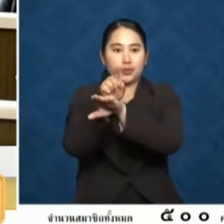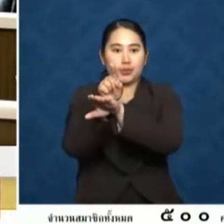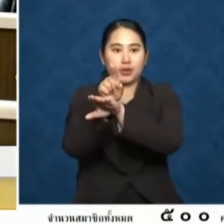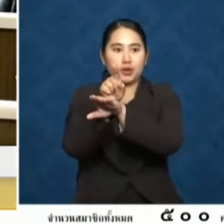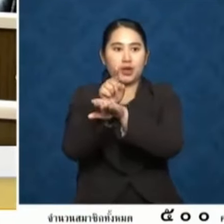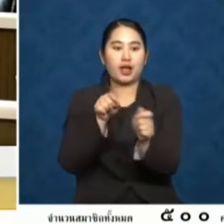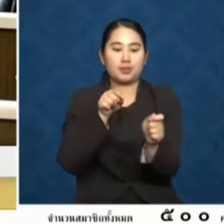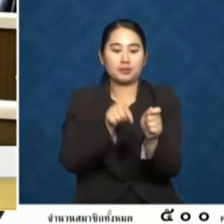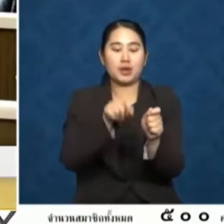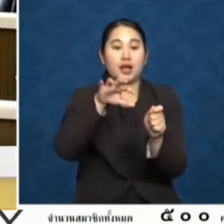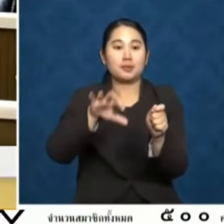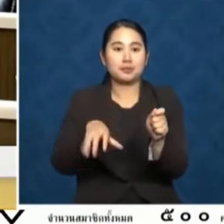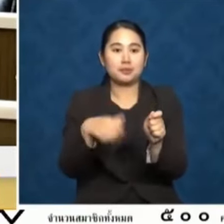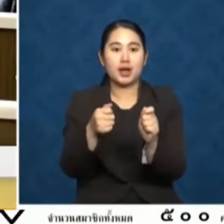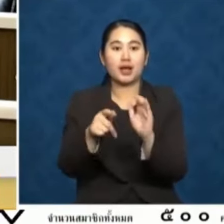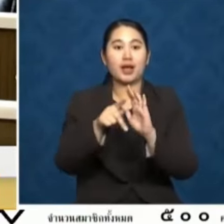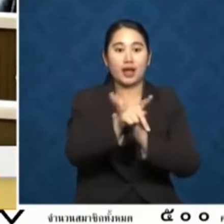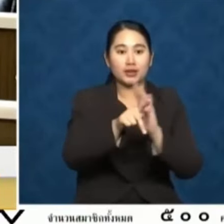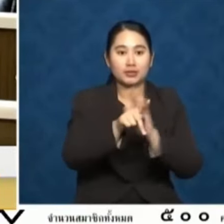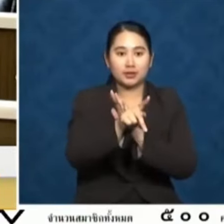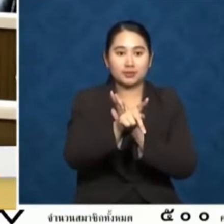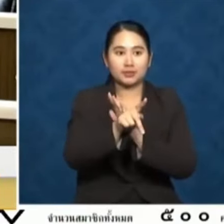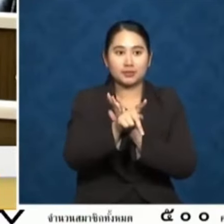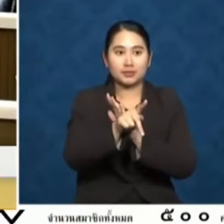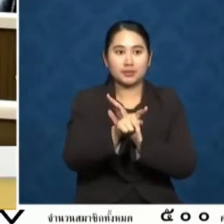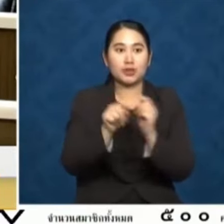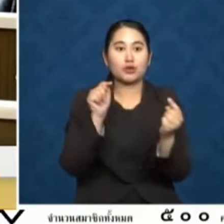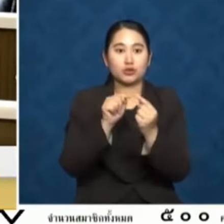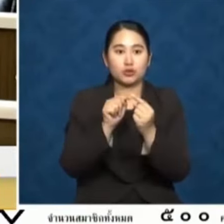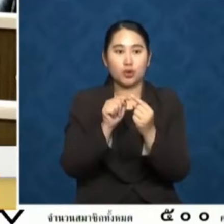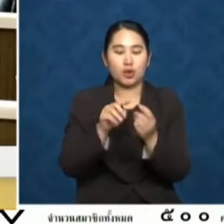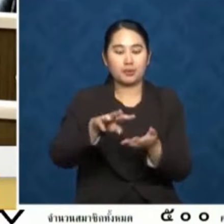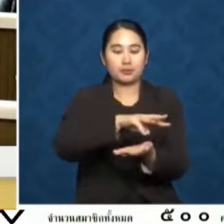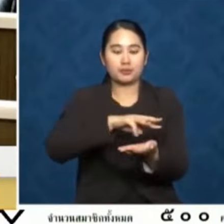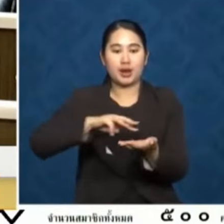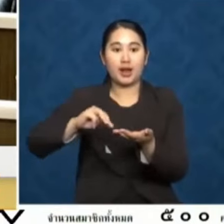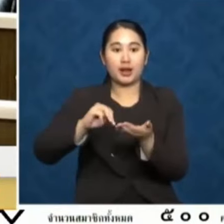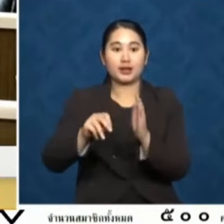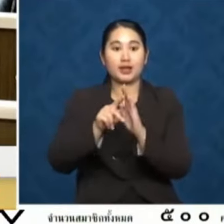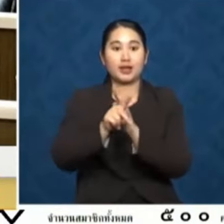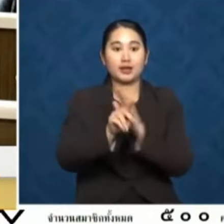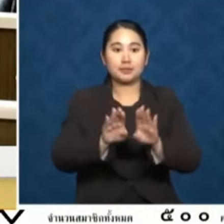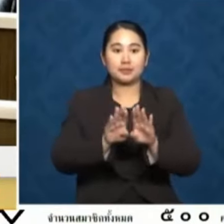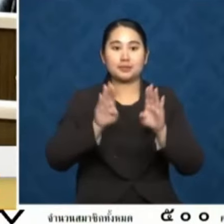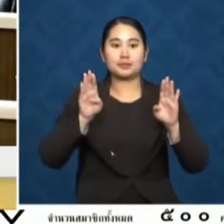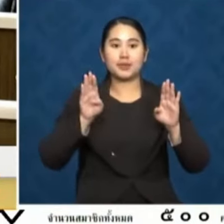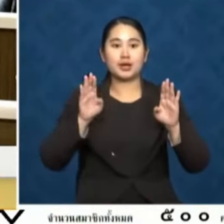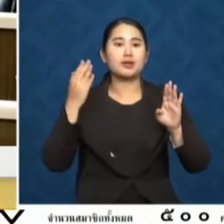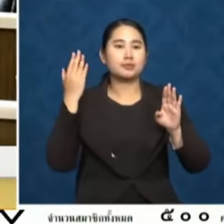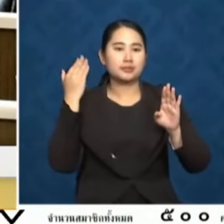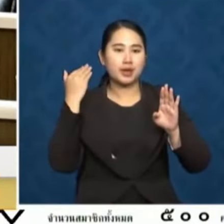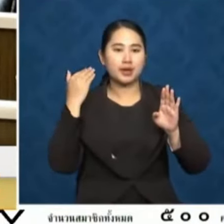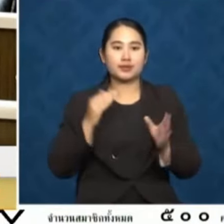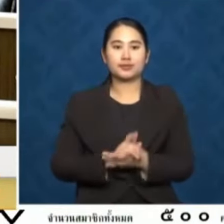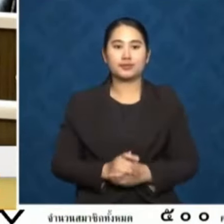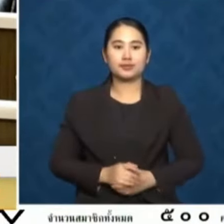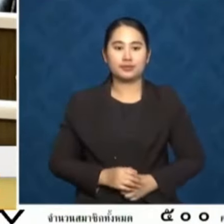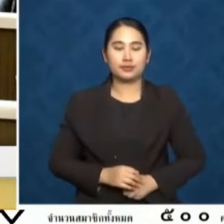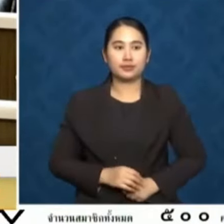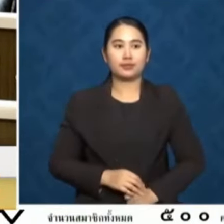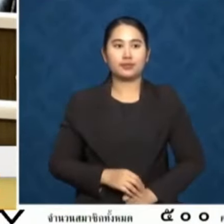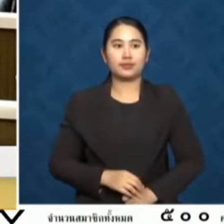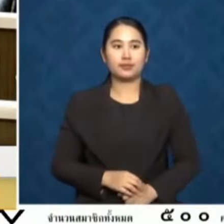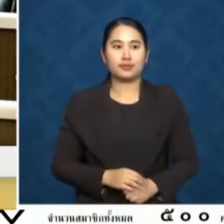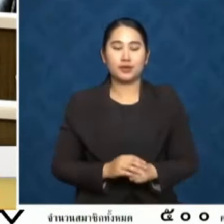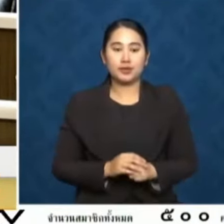อำเภอเมืองจังหวัดกาฬสินธุ์เพื่อเปิดอาคารของมหาลัยกาฬสินธุ์ในวันที่ผ่านมาผม